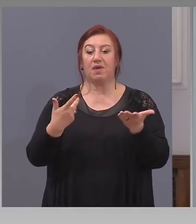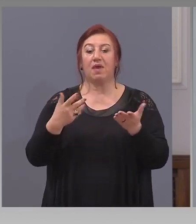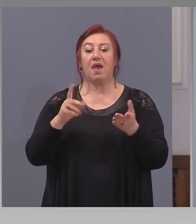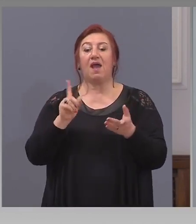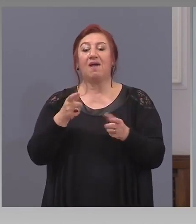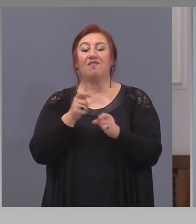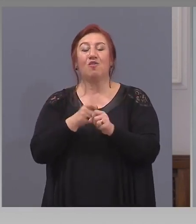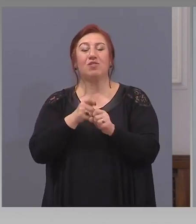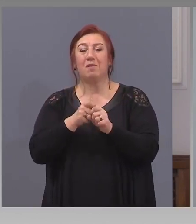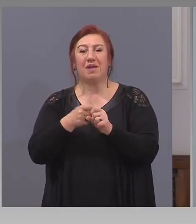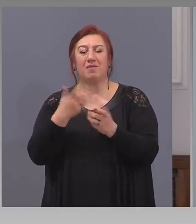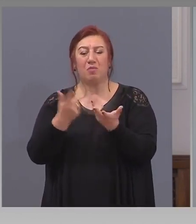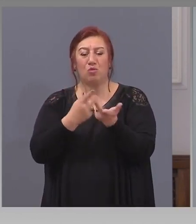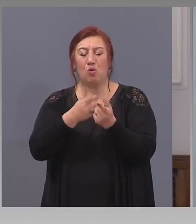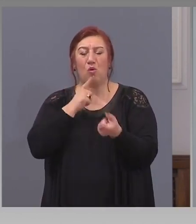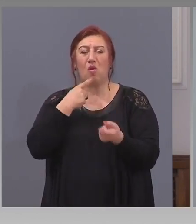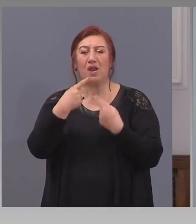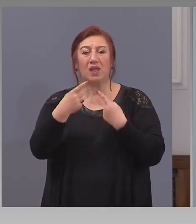външната министърка, за да